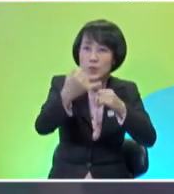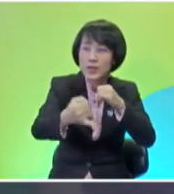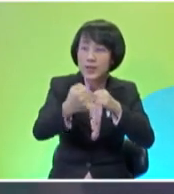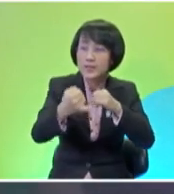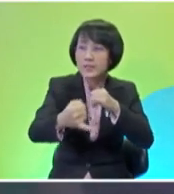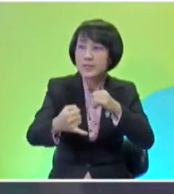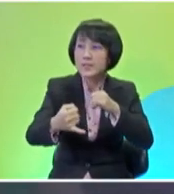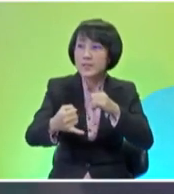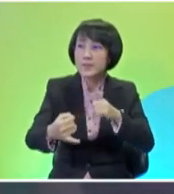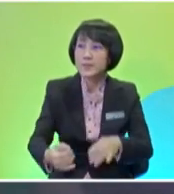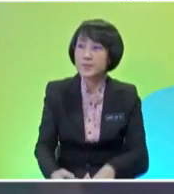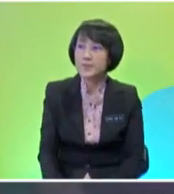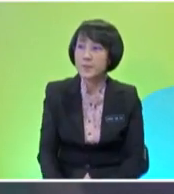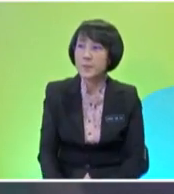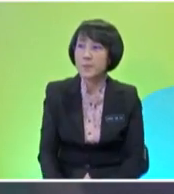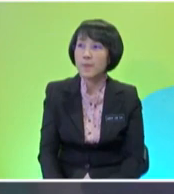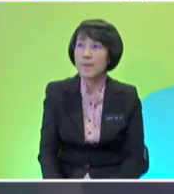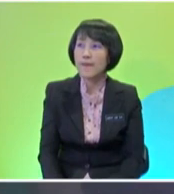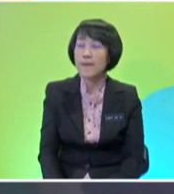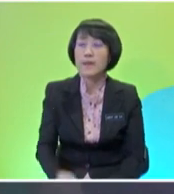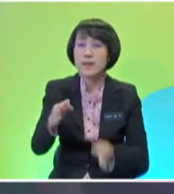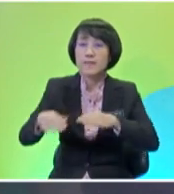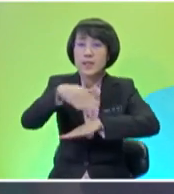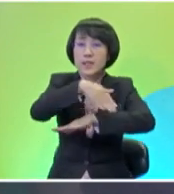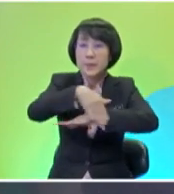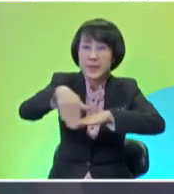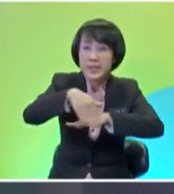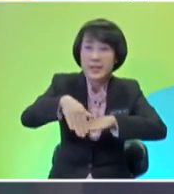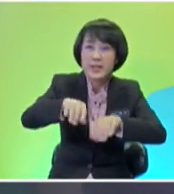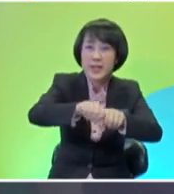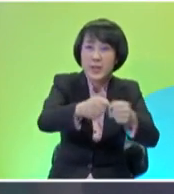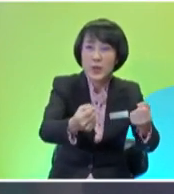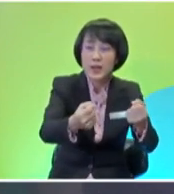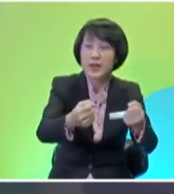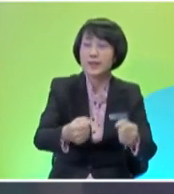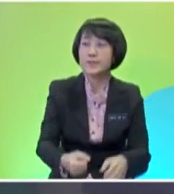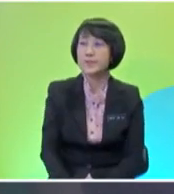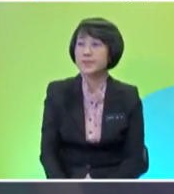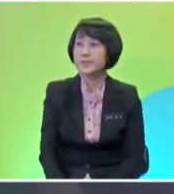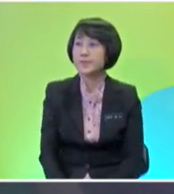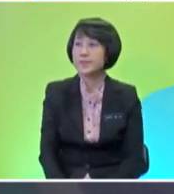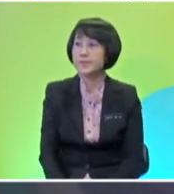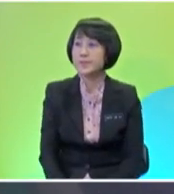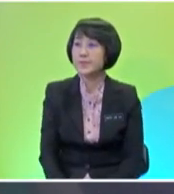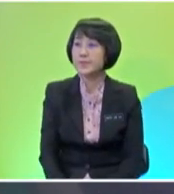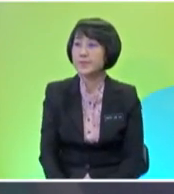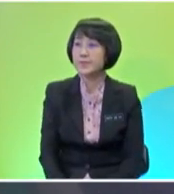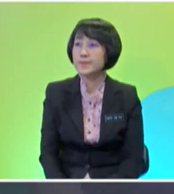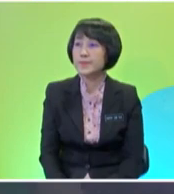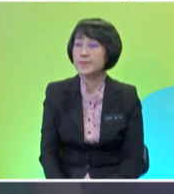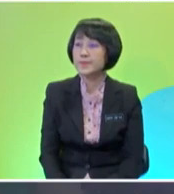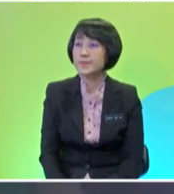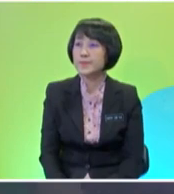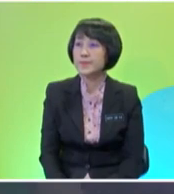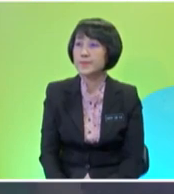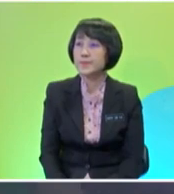lekatkan. Kalau Irfan terlalu hujung, nanti dia akan koyaklah bahagian tepi betul, tu. Betul. Okey. Jadi kita enjak sedikit.